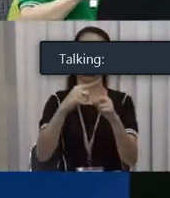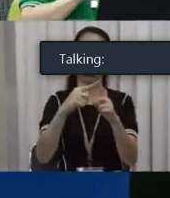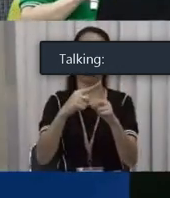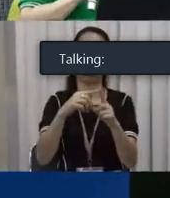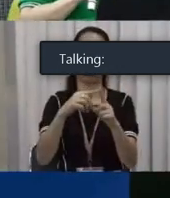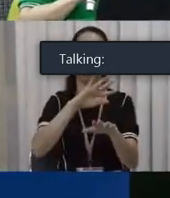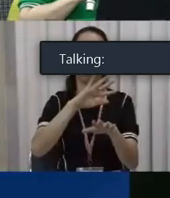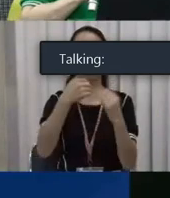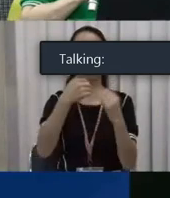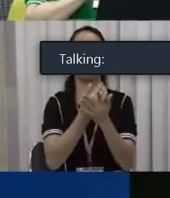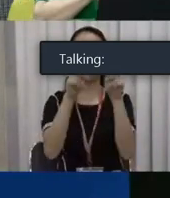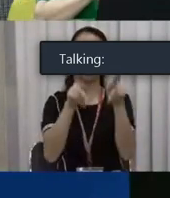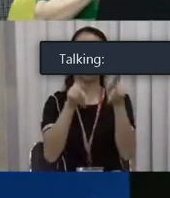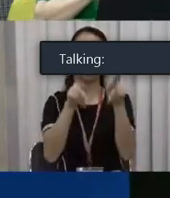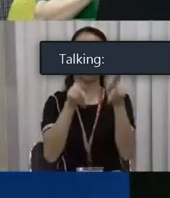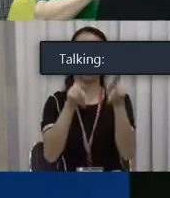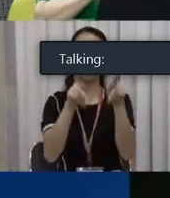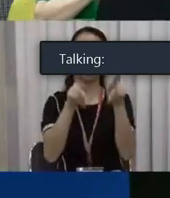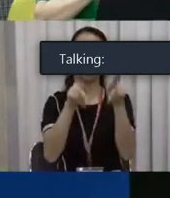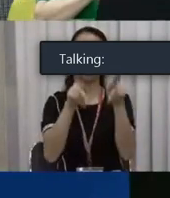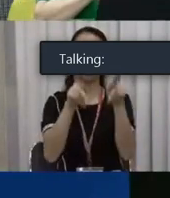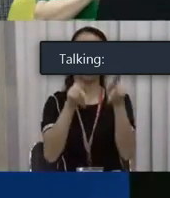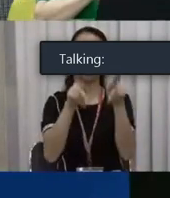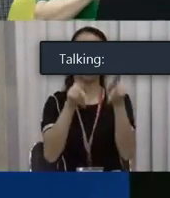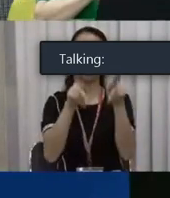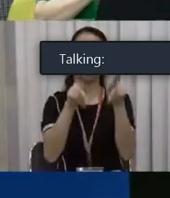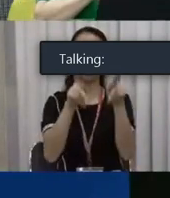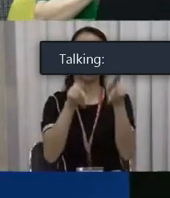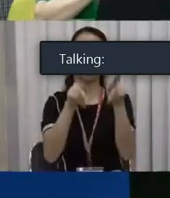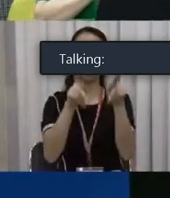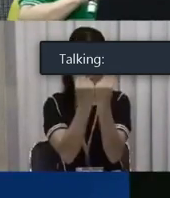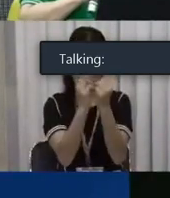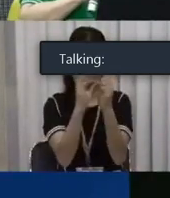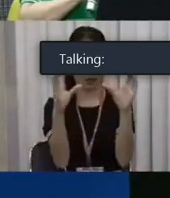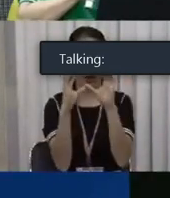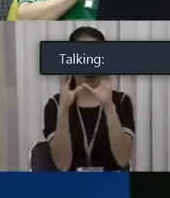nga mga workers. Okay.